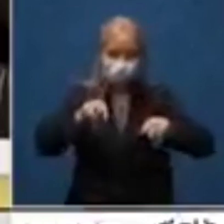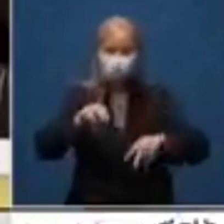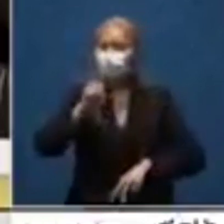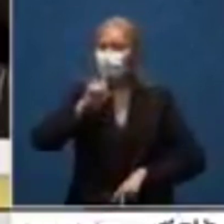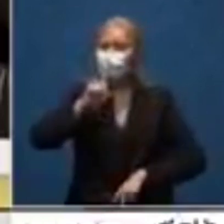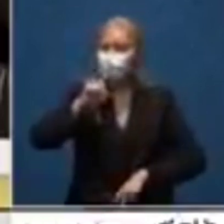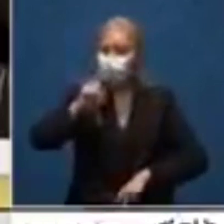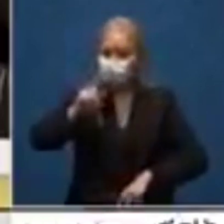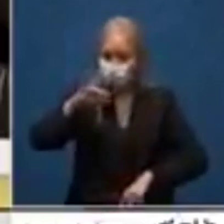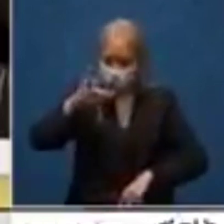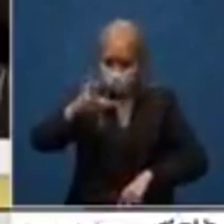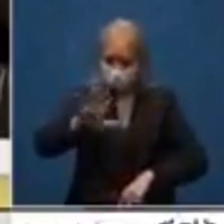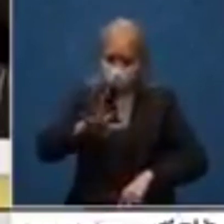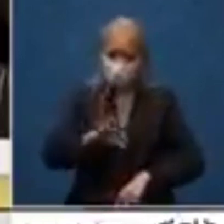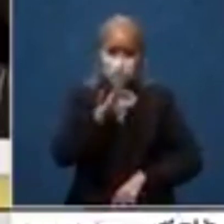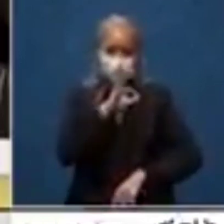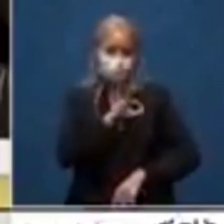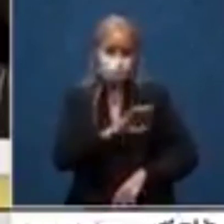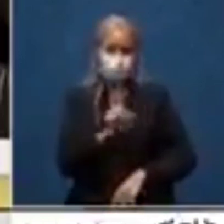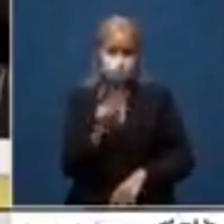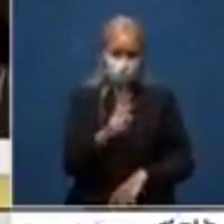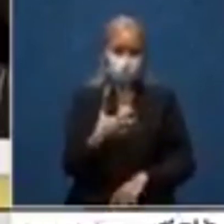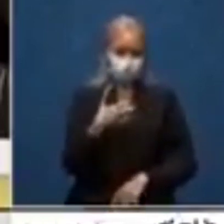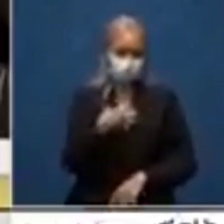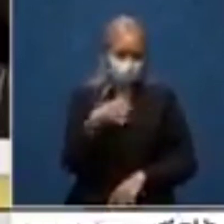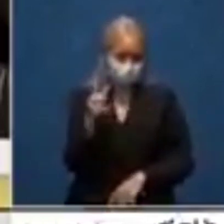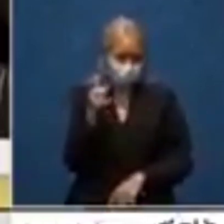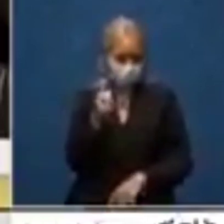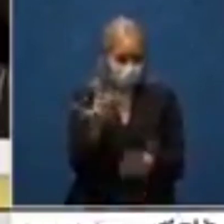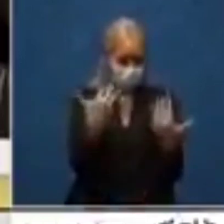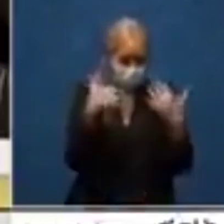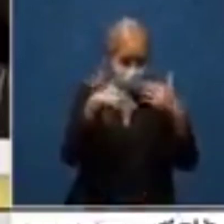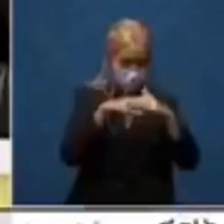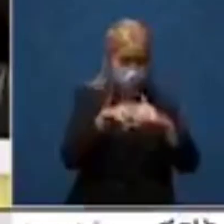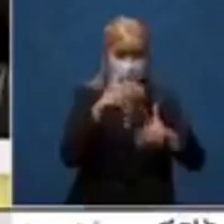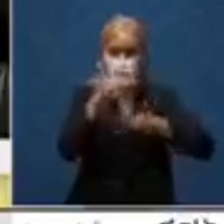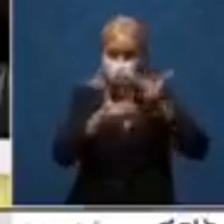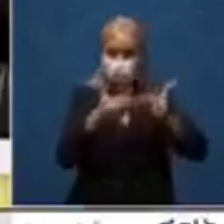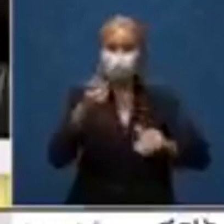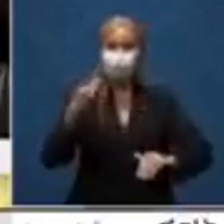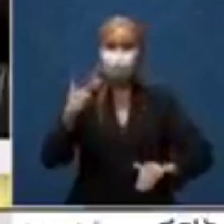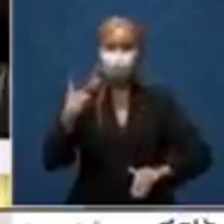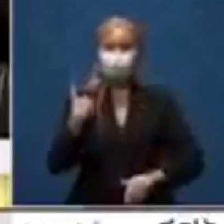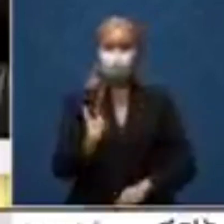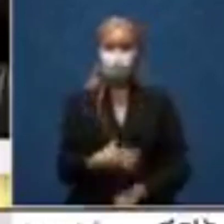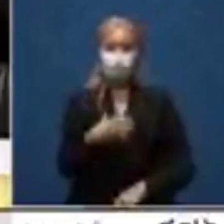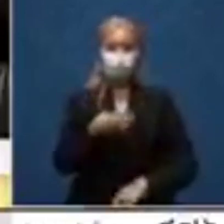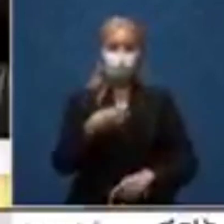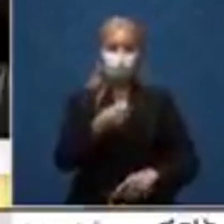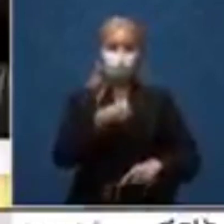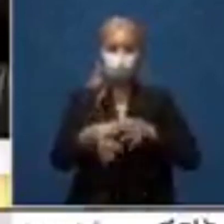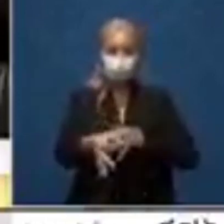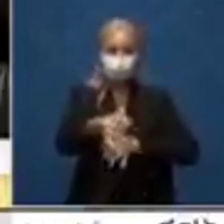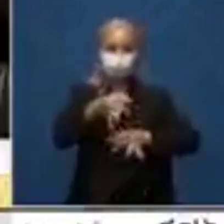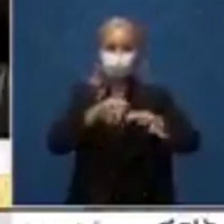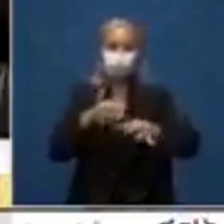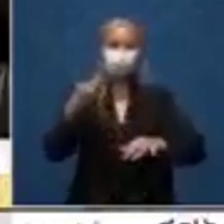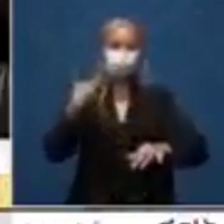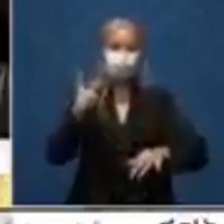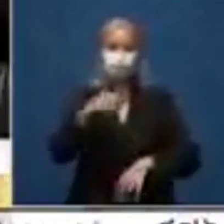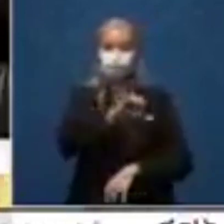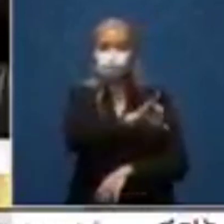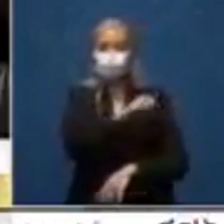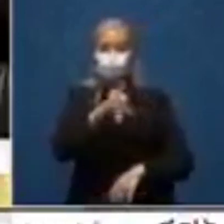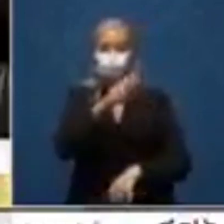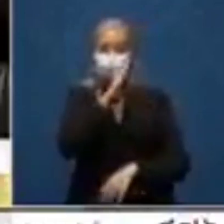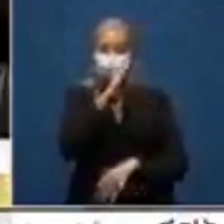คะว่าพวกเขาสมัครใจที่จะไปหรือเปล่านะคะอยากให้คำนึงถึงจิตใจของเขาด้วยนะคะการนำผู้ปกครองไปในสถาน